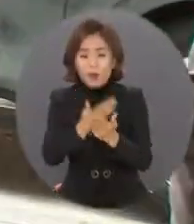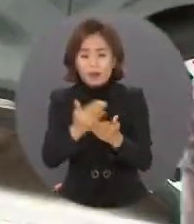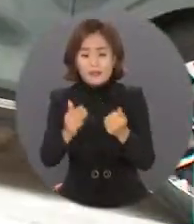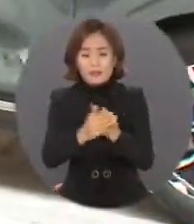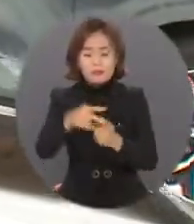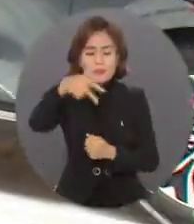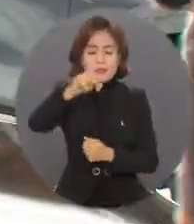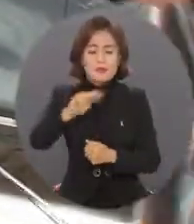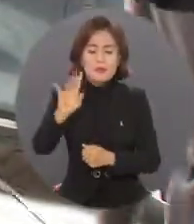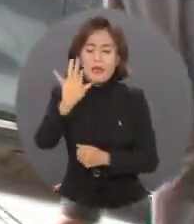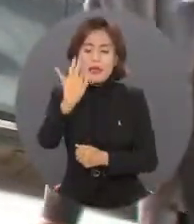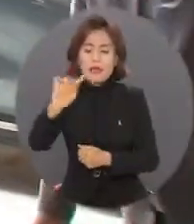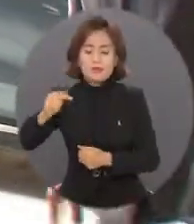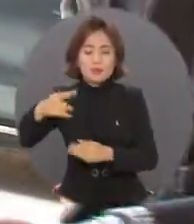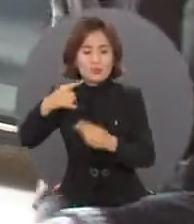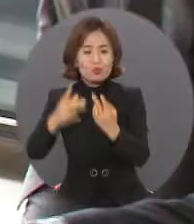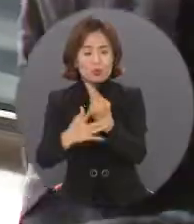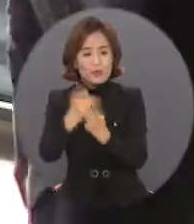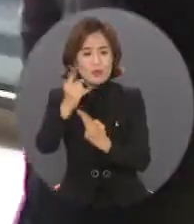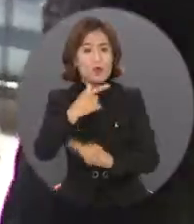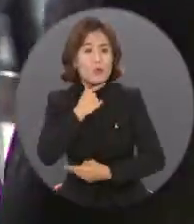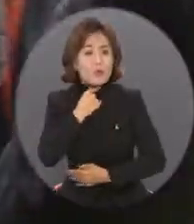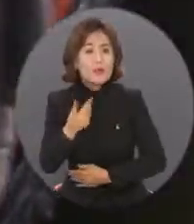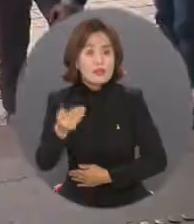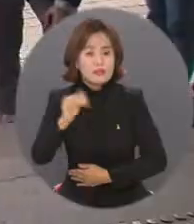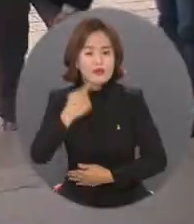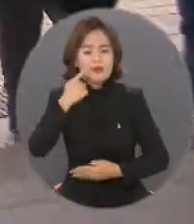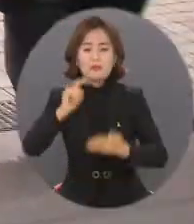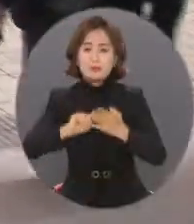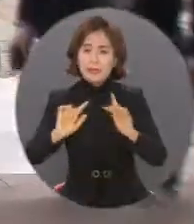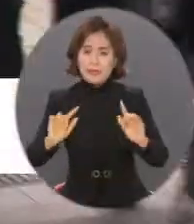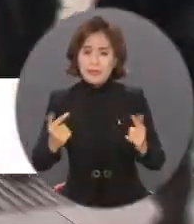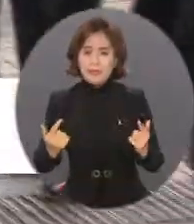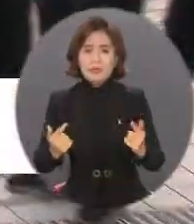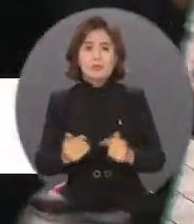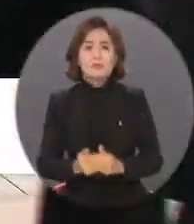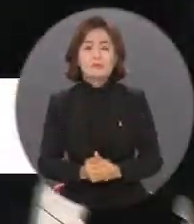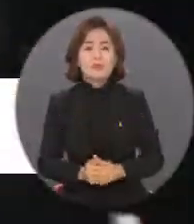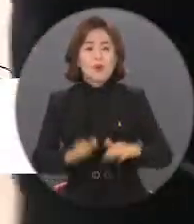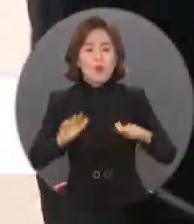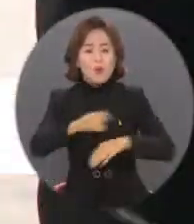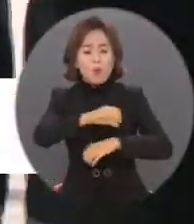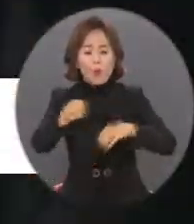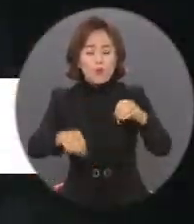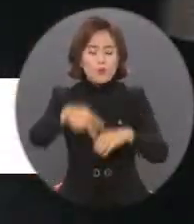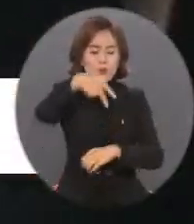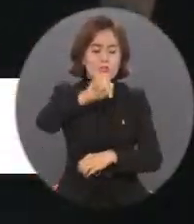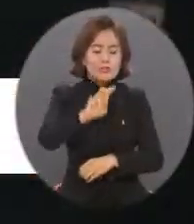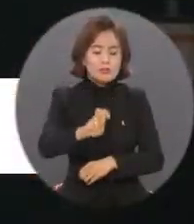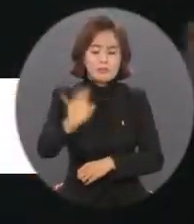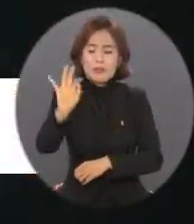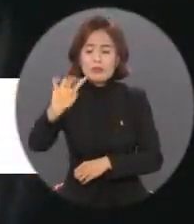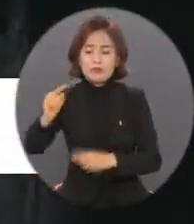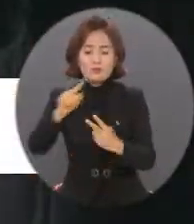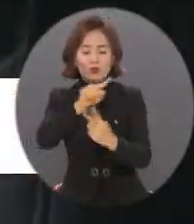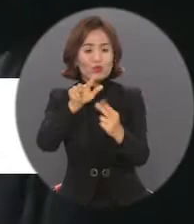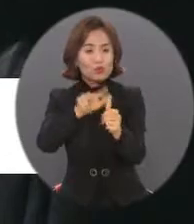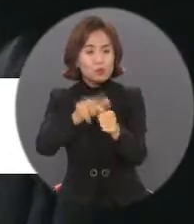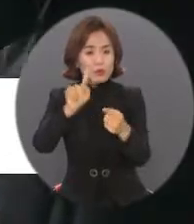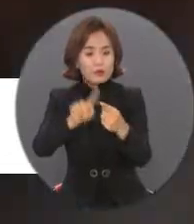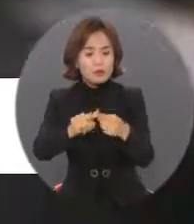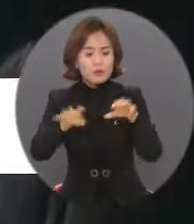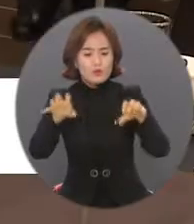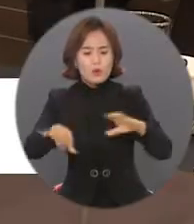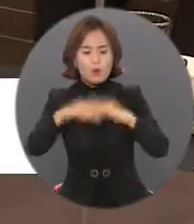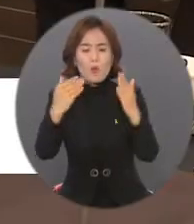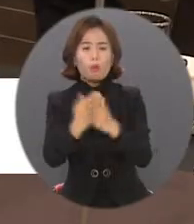보 등과의 단일화를 모색해야 하지만 이마저도 쉽지 않은 상황입니다 오히려 심상정 안철수 후보는 양당 체제를 종